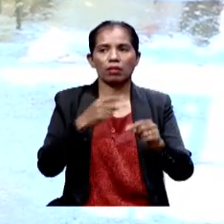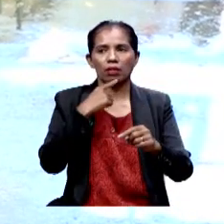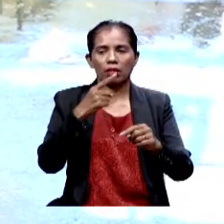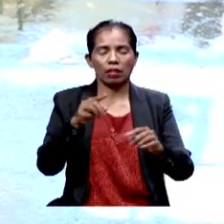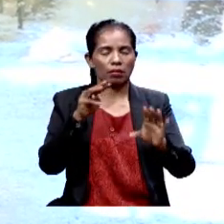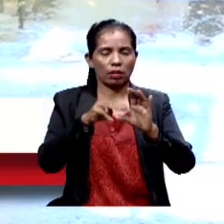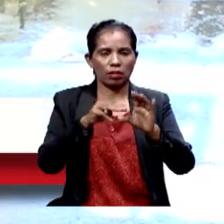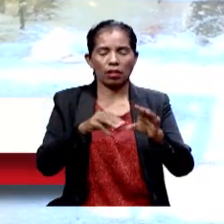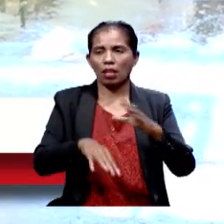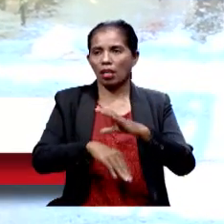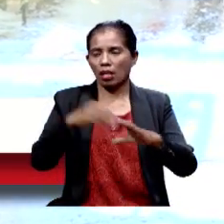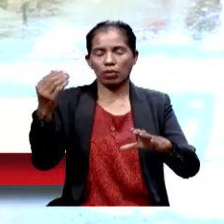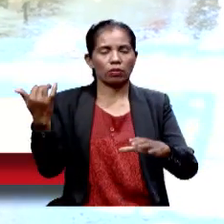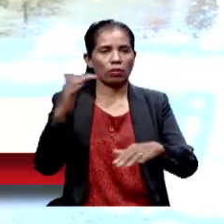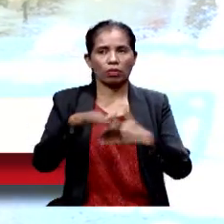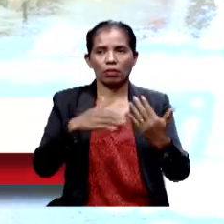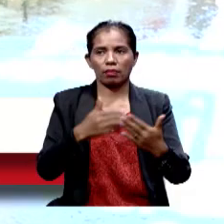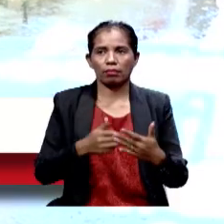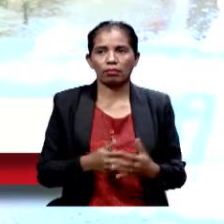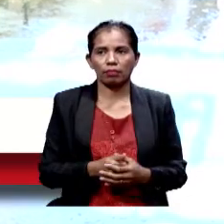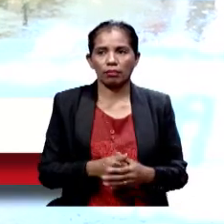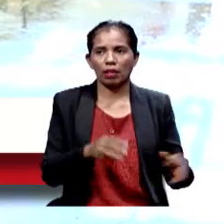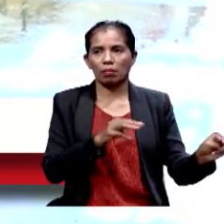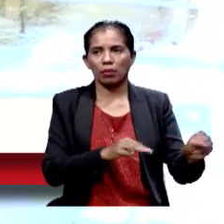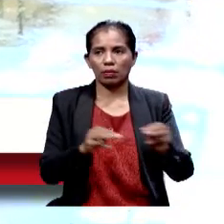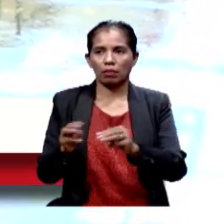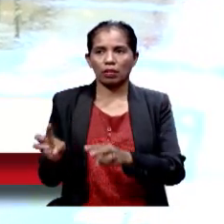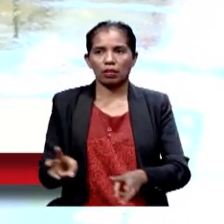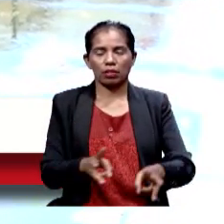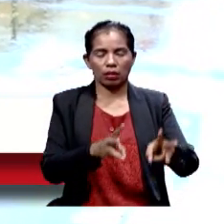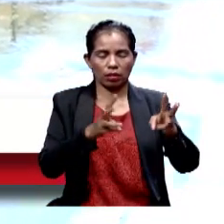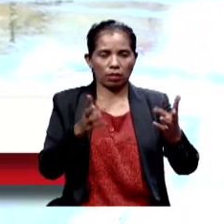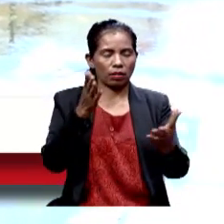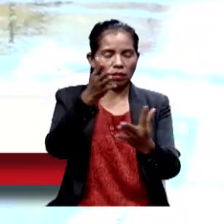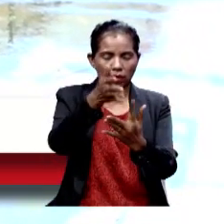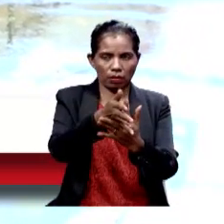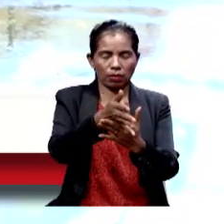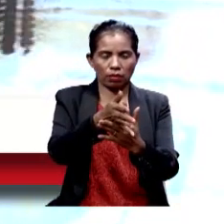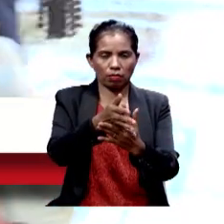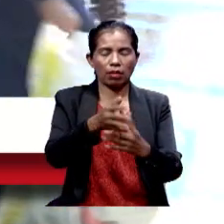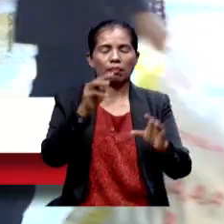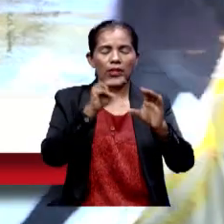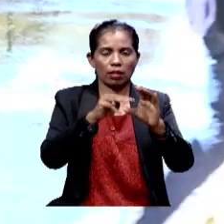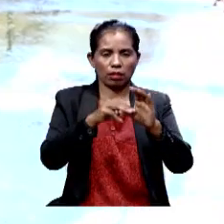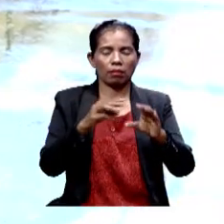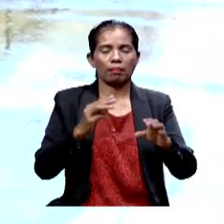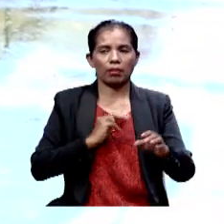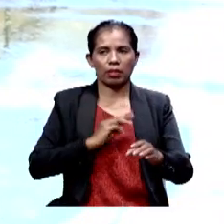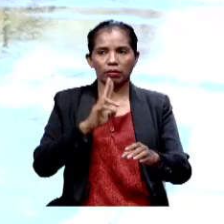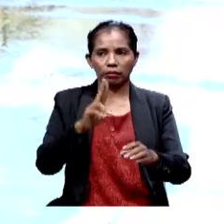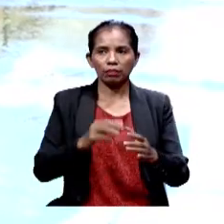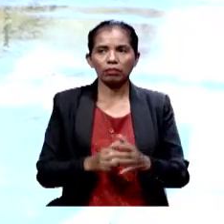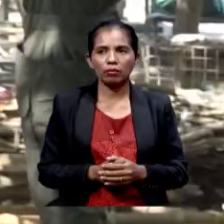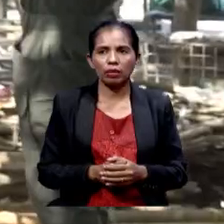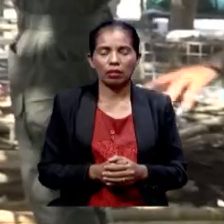hotu ada ami kolia dehan sanantu muda uluk istrada imu sira mas mai tam hotu mercado maliu lo sai maka tu ami hatu mercado